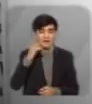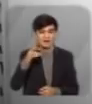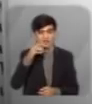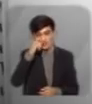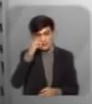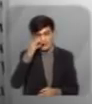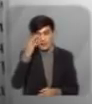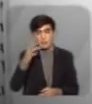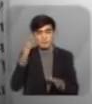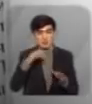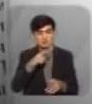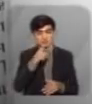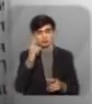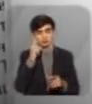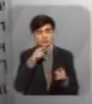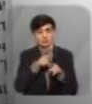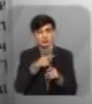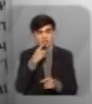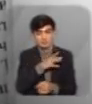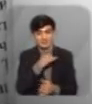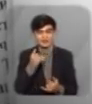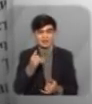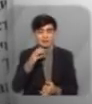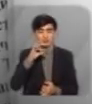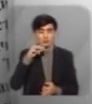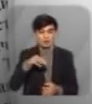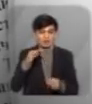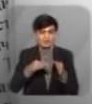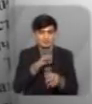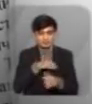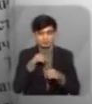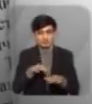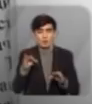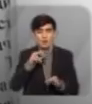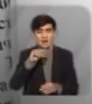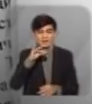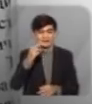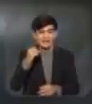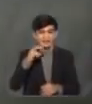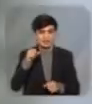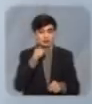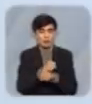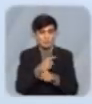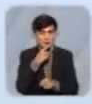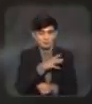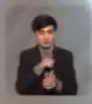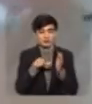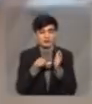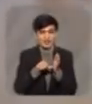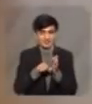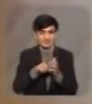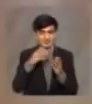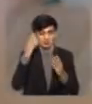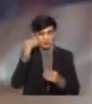болуы мүмкін екен айтылады. Осыдан кейін әкімшілік сот лицензияны тоқтату шешімін шығарады. 6 желтоқсан күні ұлттық қауіпсіздік